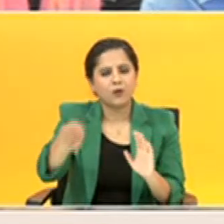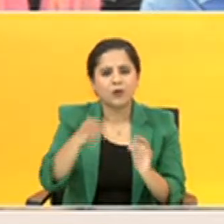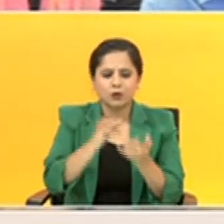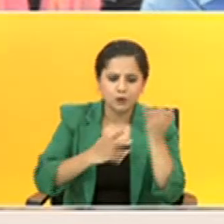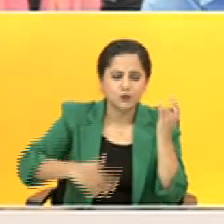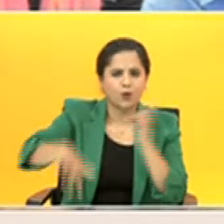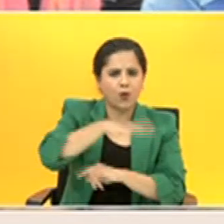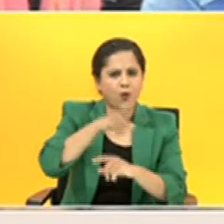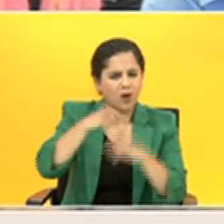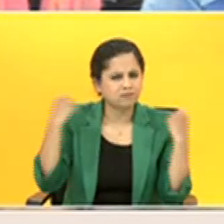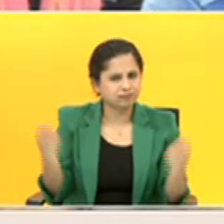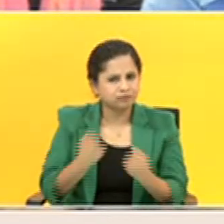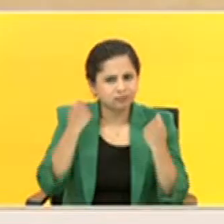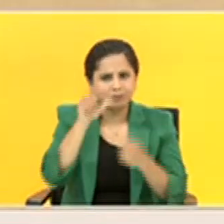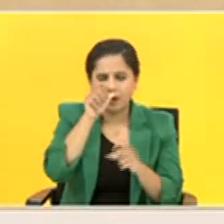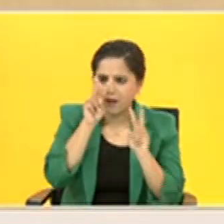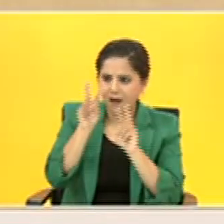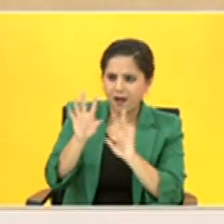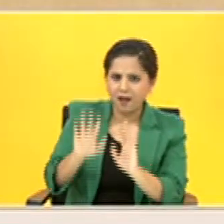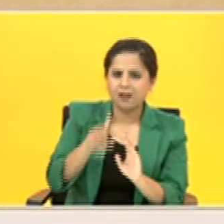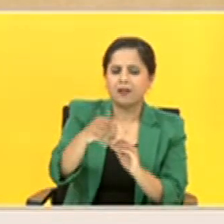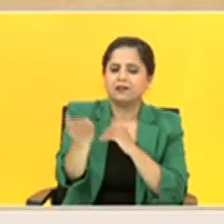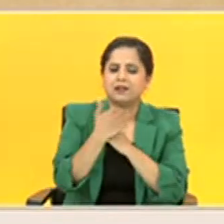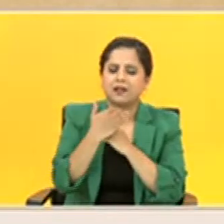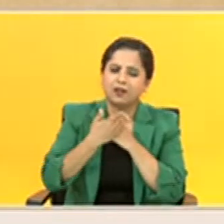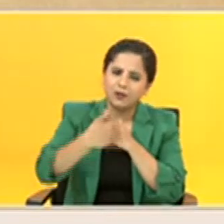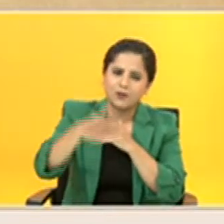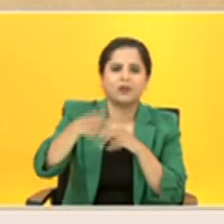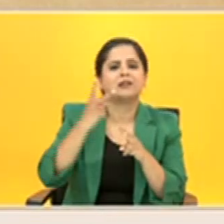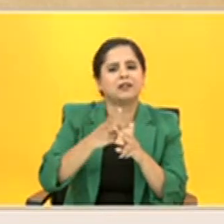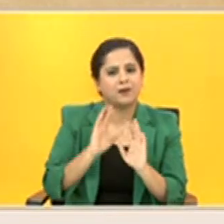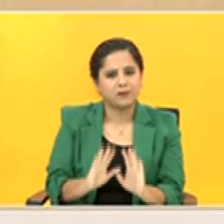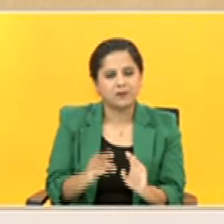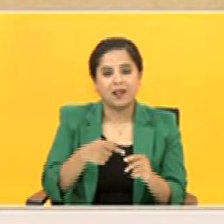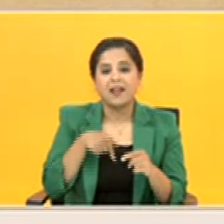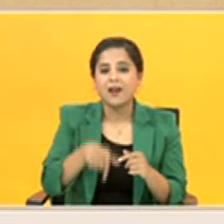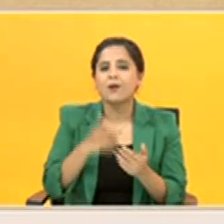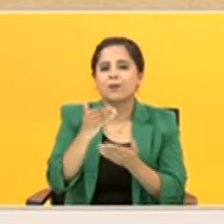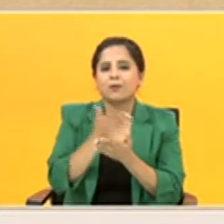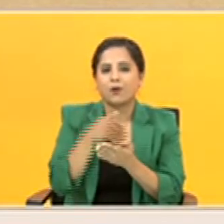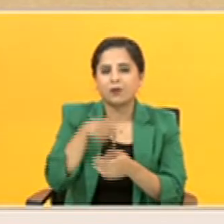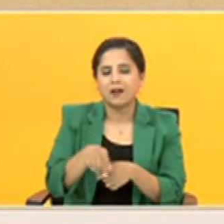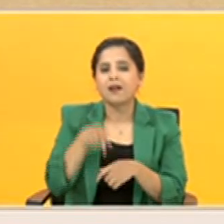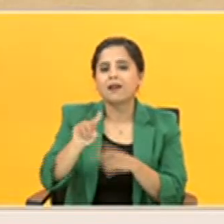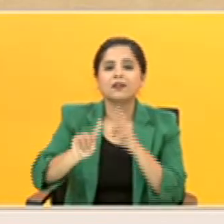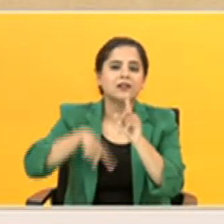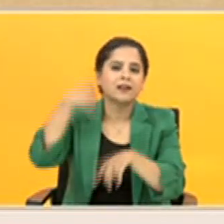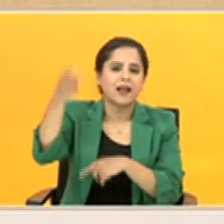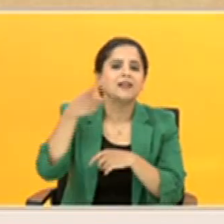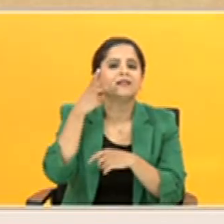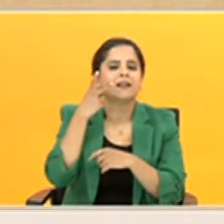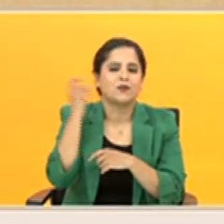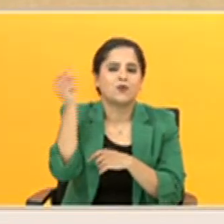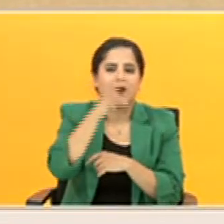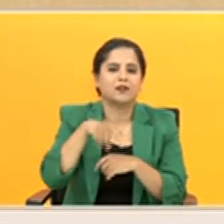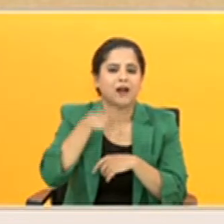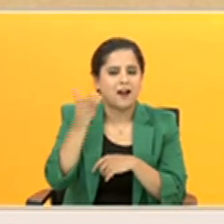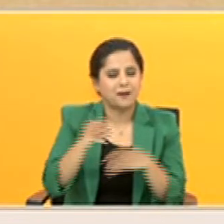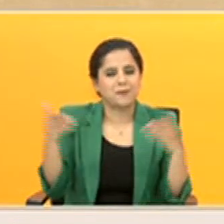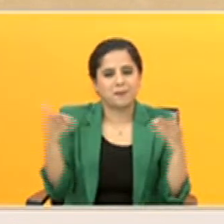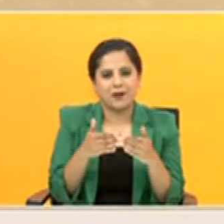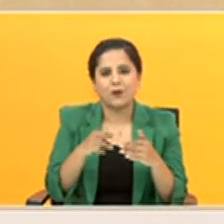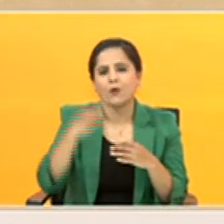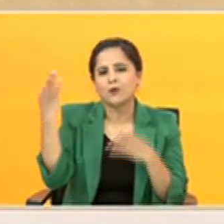के लिए उनके प्रयासों को मुझे भेजते रहिए। मन की बात के अगले एपिसोड में फिर मिलेंगे। कई